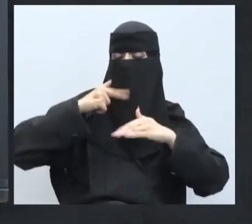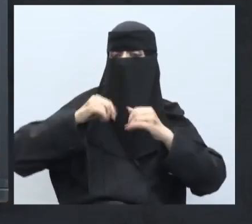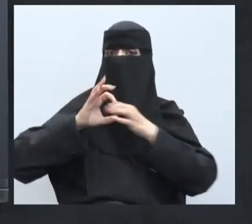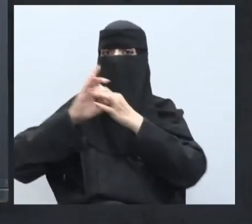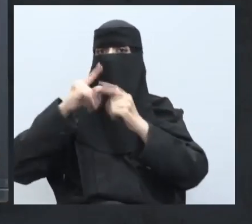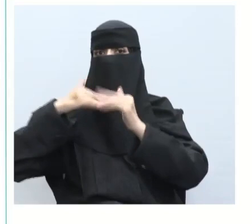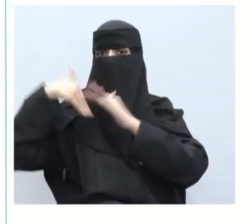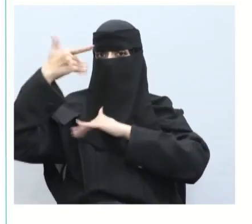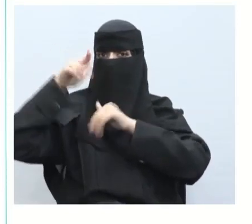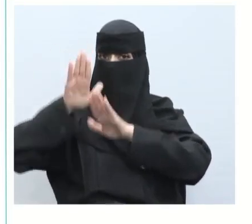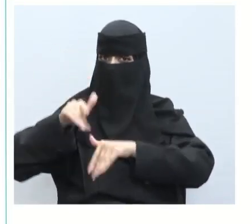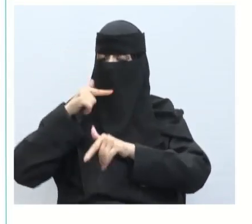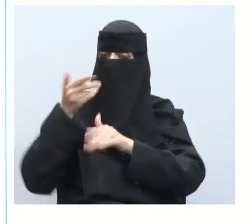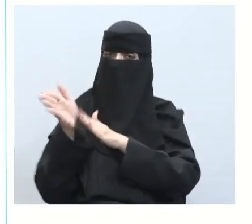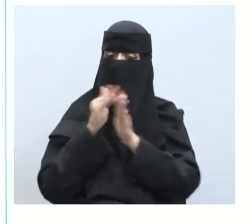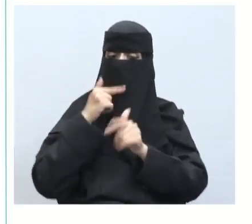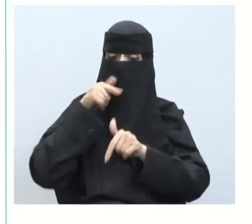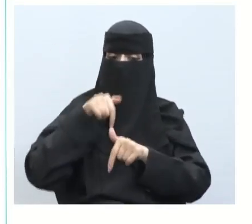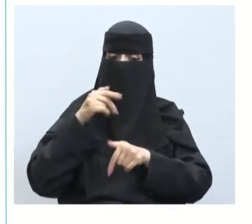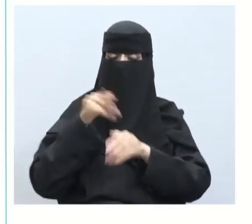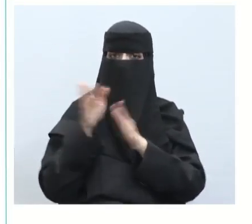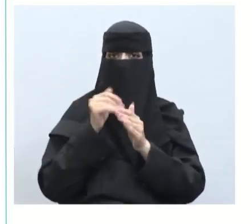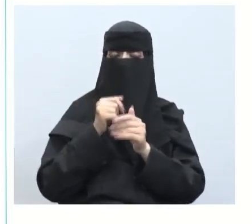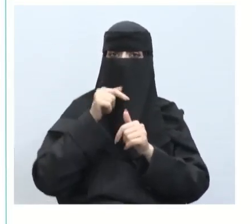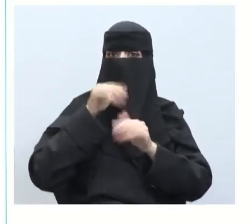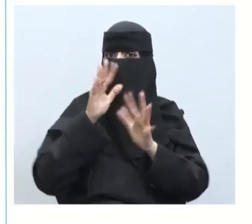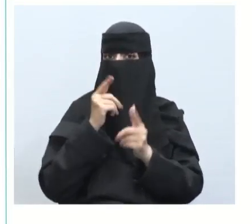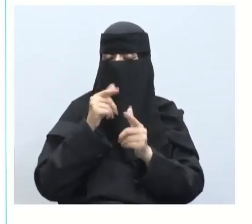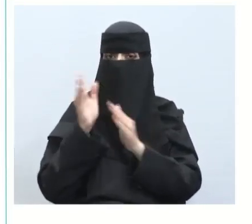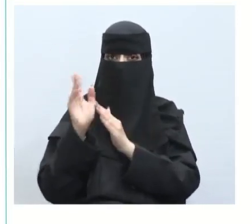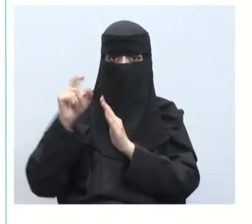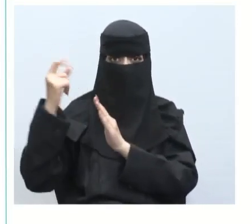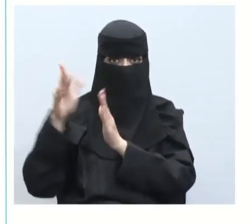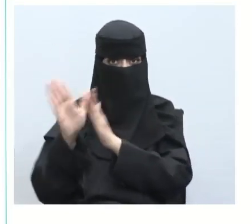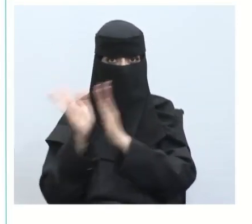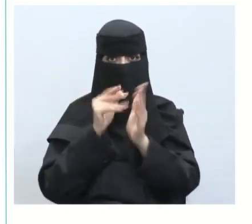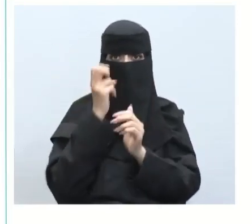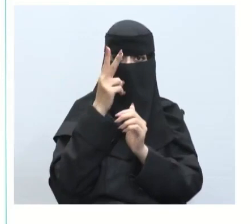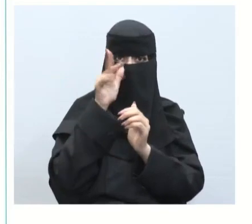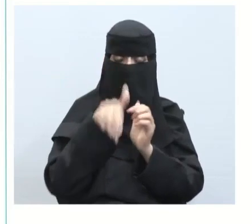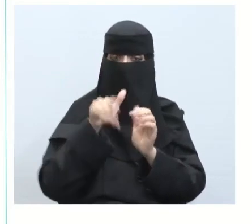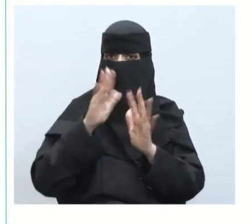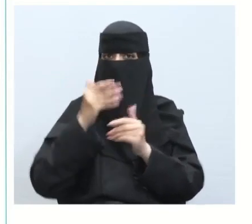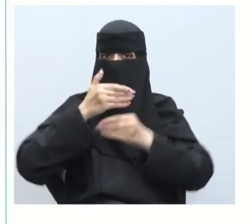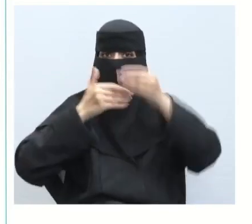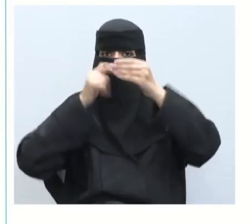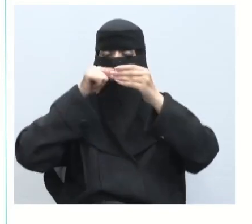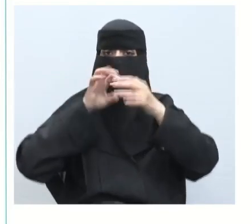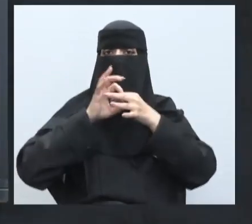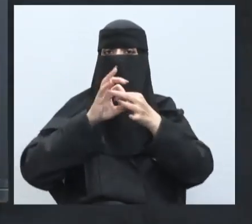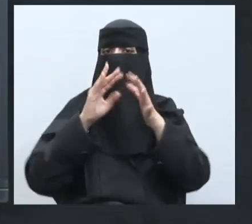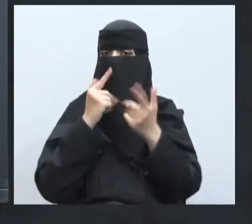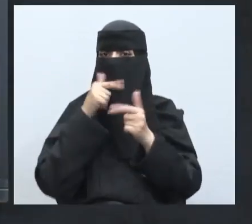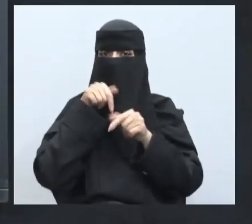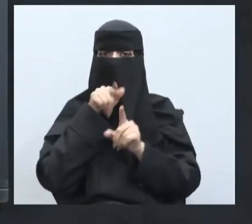عاليه كذلك ذكرنا بناه العلاقات اذا يبنون العلاقات من لا شيء بمعنى يكونون